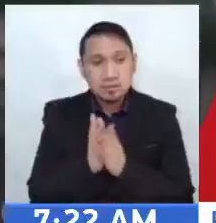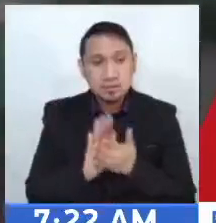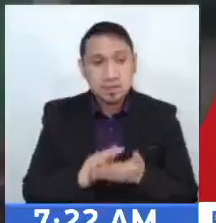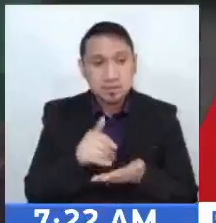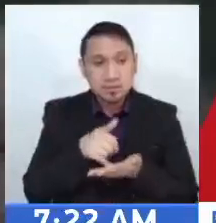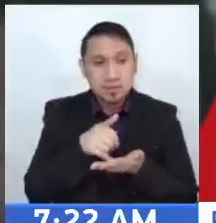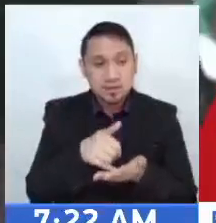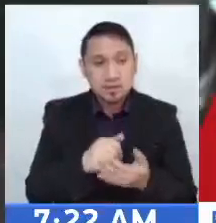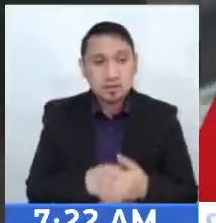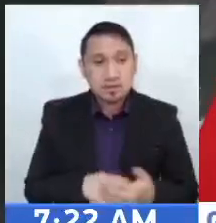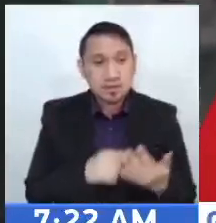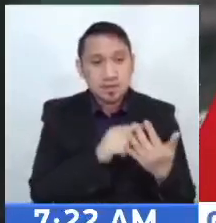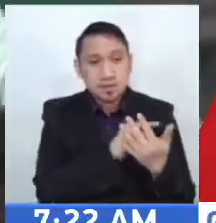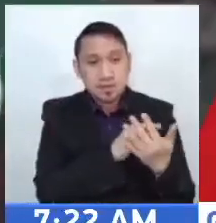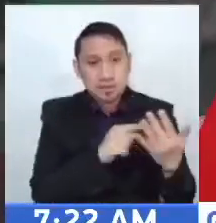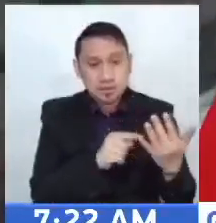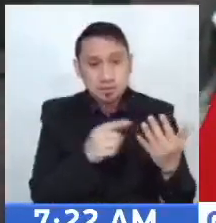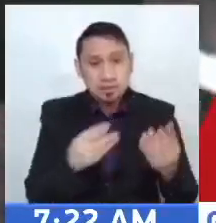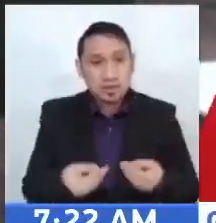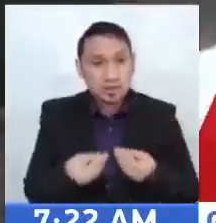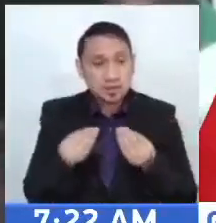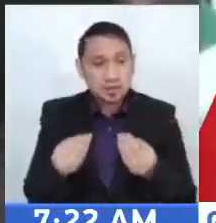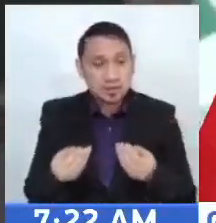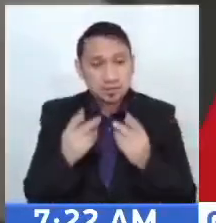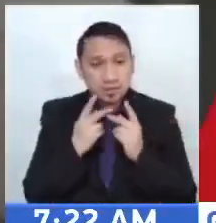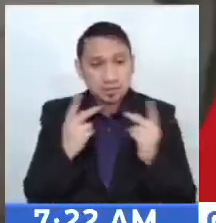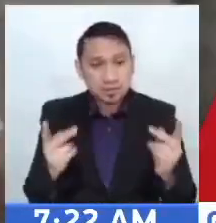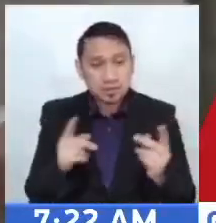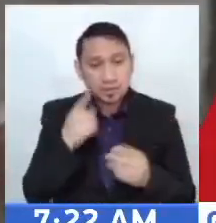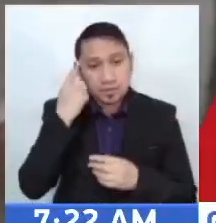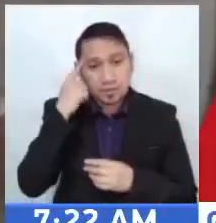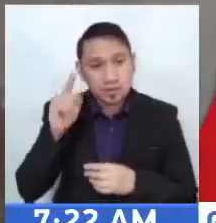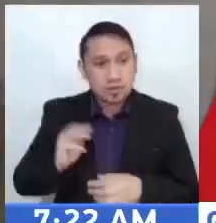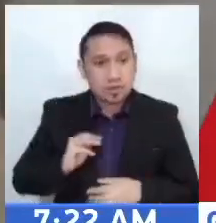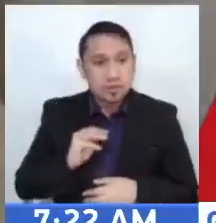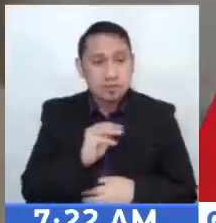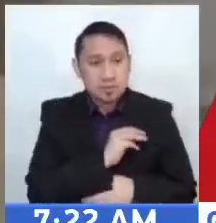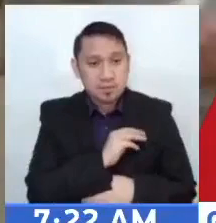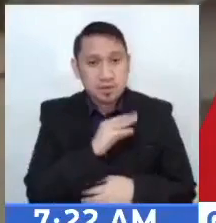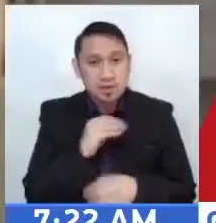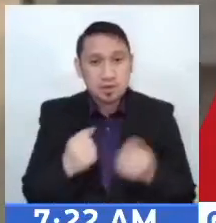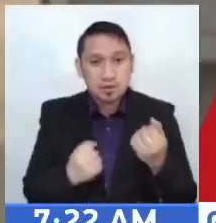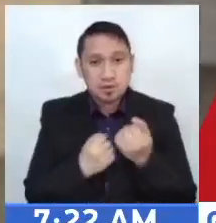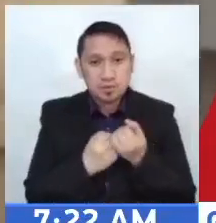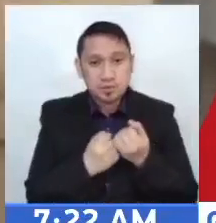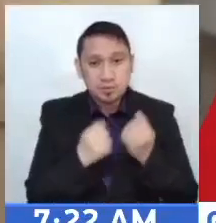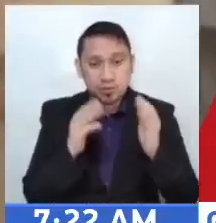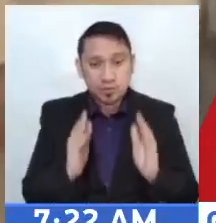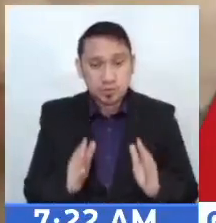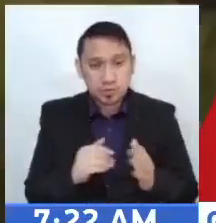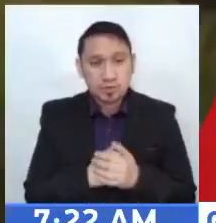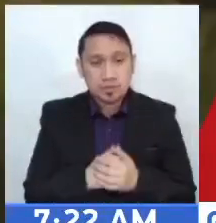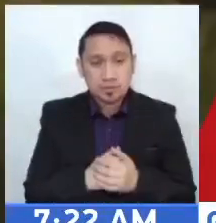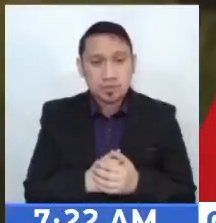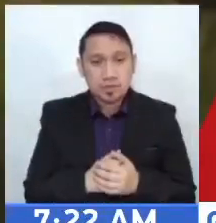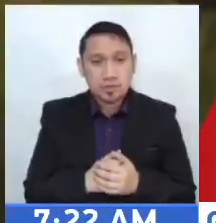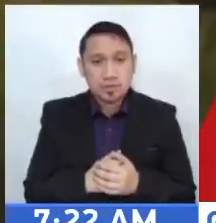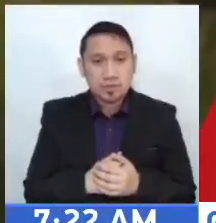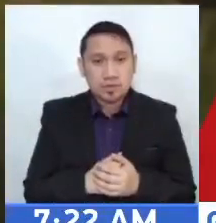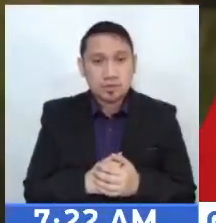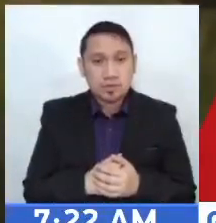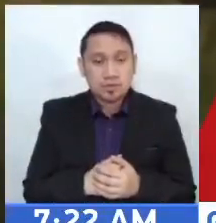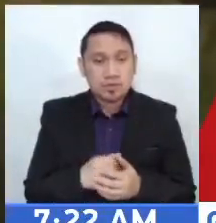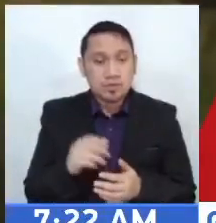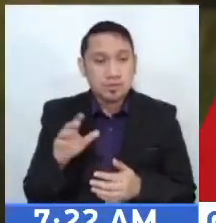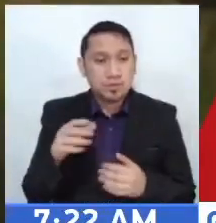sa amnesty ang inisyo rin ni dating Pangulong Ramos para sa mga miyembro at taga-suporta ng Revolusyonaryong Alyansang Makabansa, Soldiers of